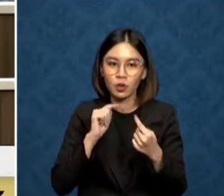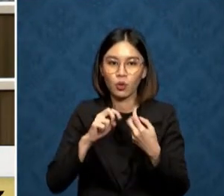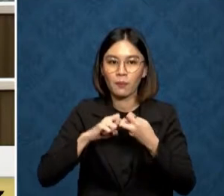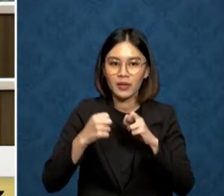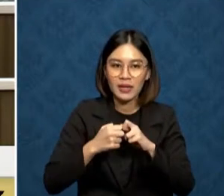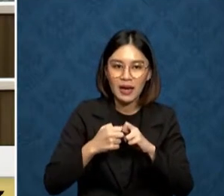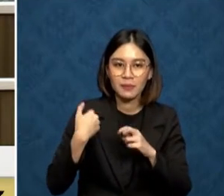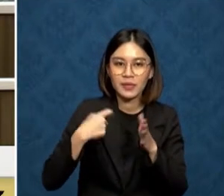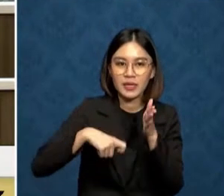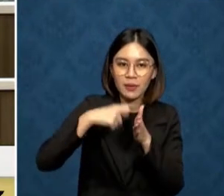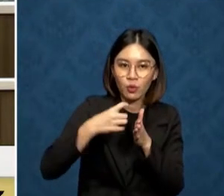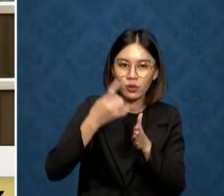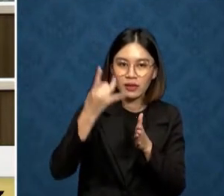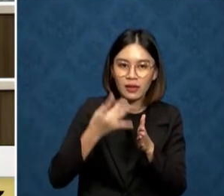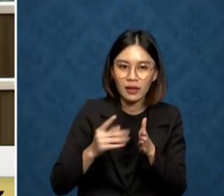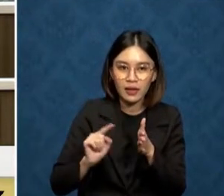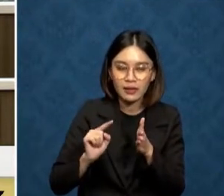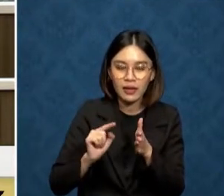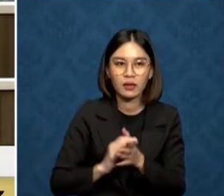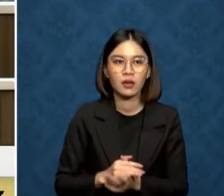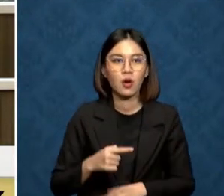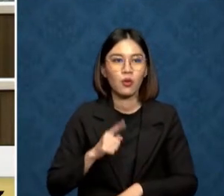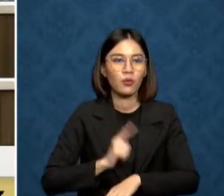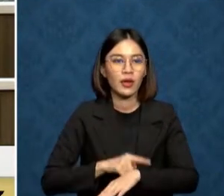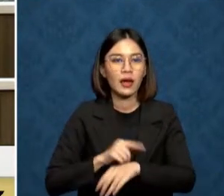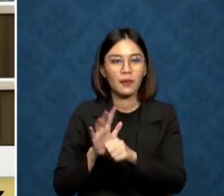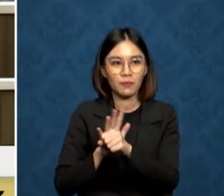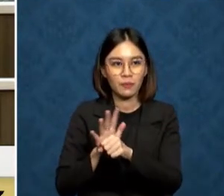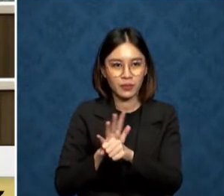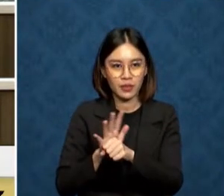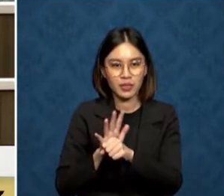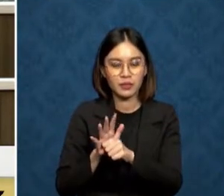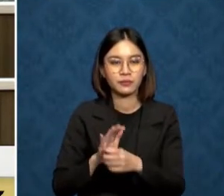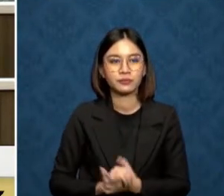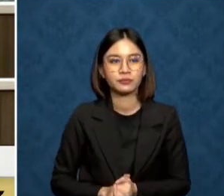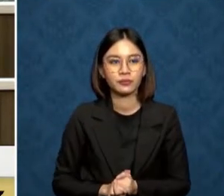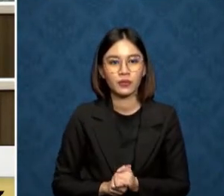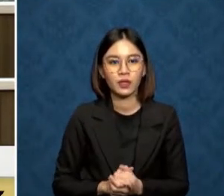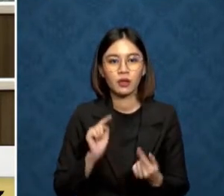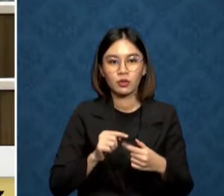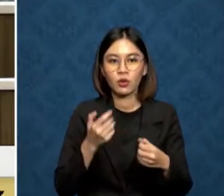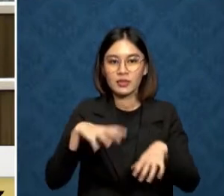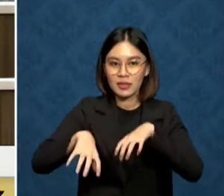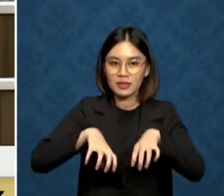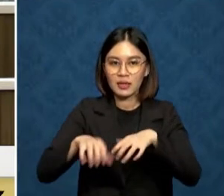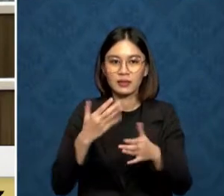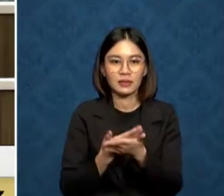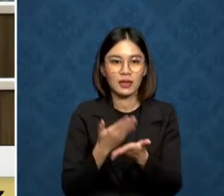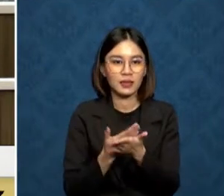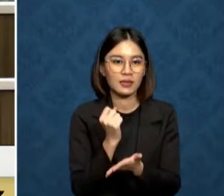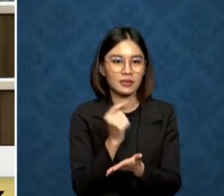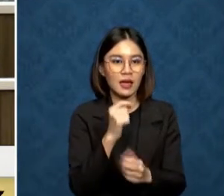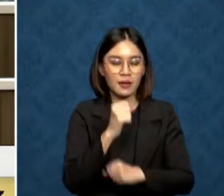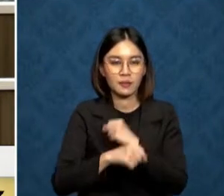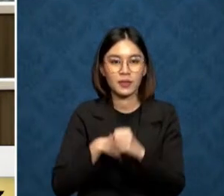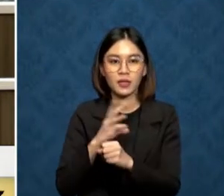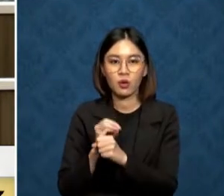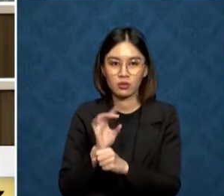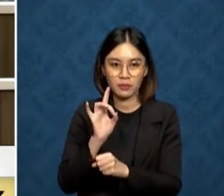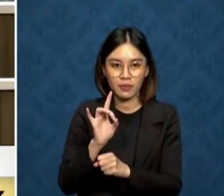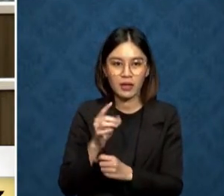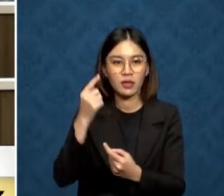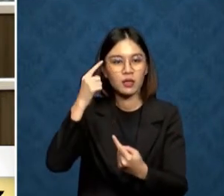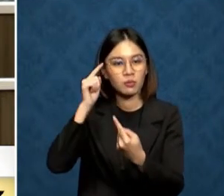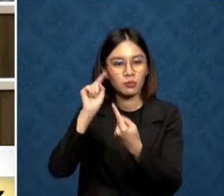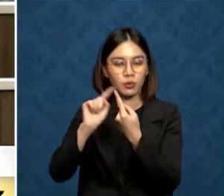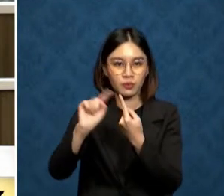กามีที่มาที่ไปอย่างไร outcomes ผมพยายใช้เวลาไม่นานครับการจัดสง czyพระมาณรายใปี 6-8เรา